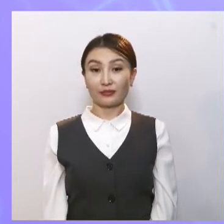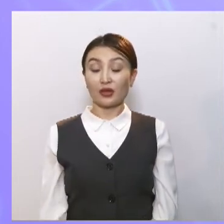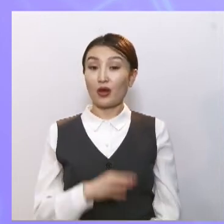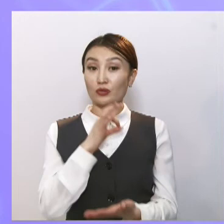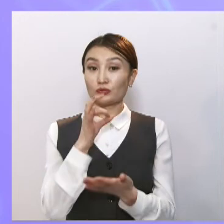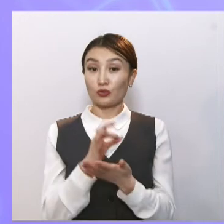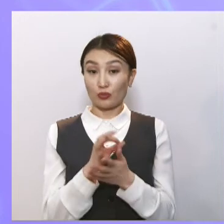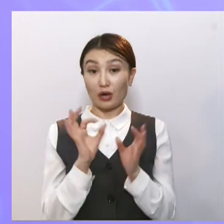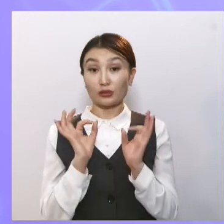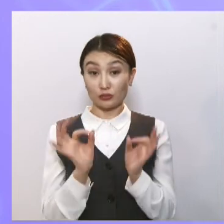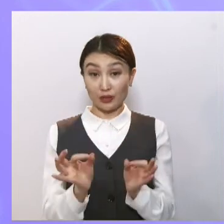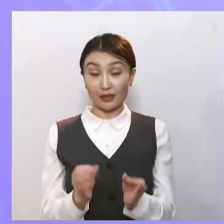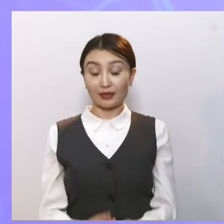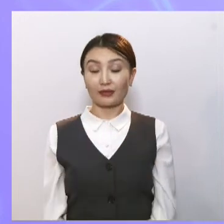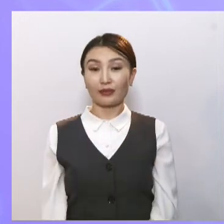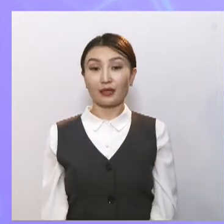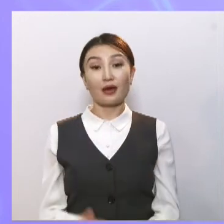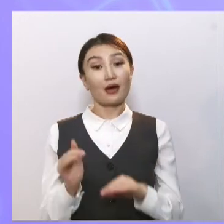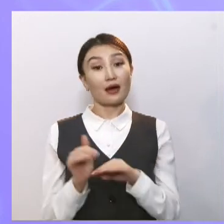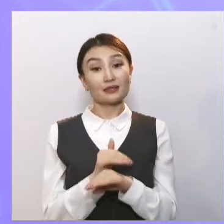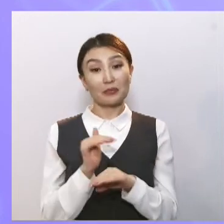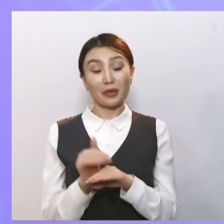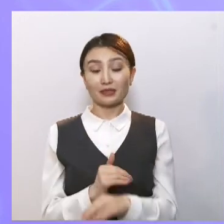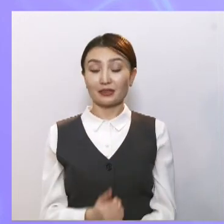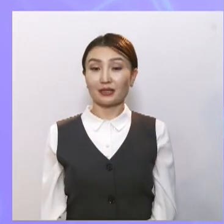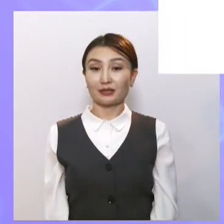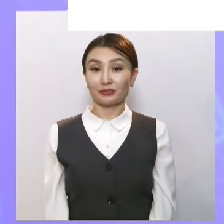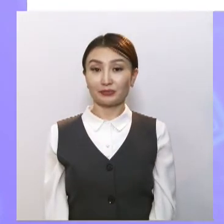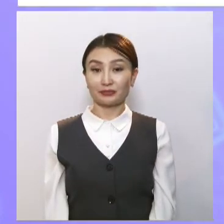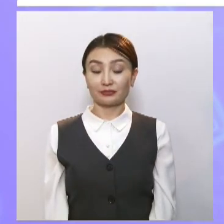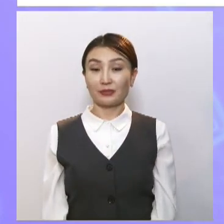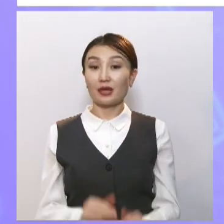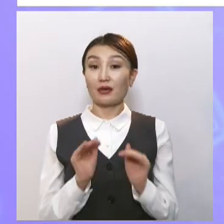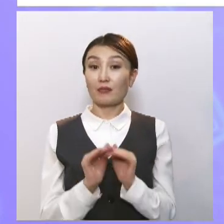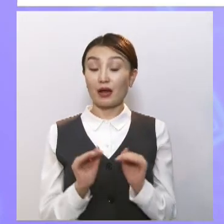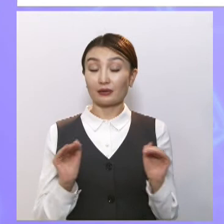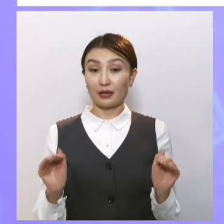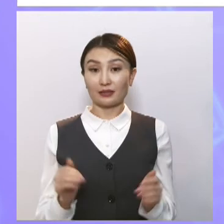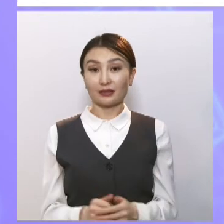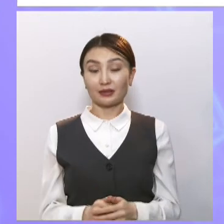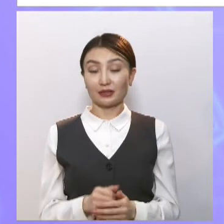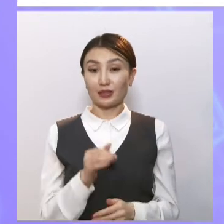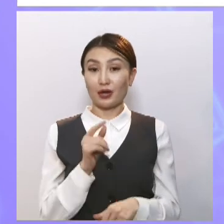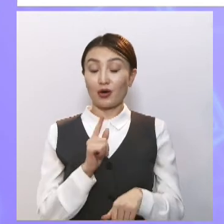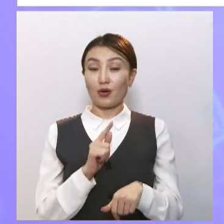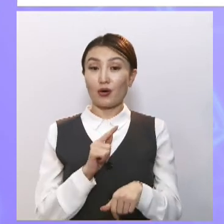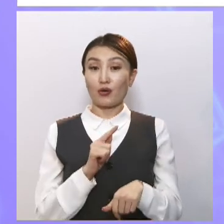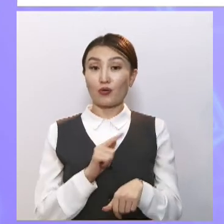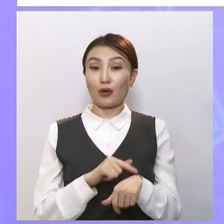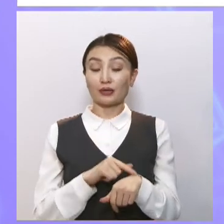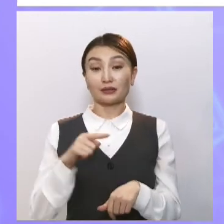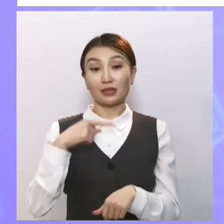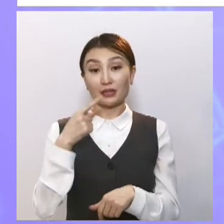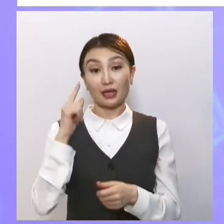Жобыңар тура келді бе? Азаматсыңар. Балдар, убақытты айтқанды